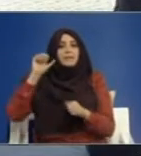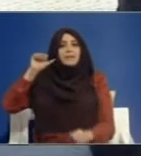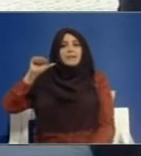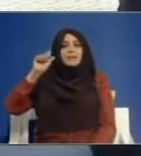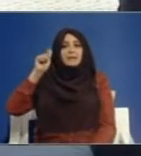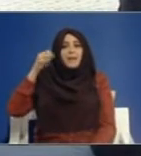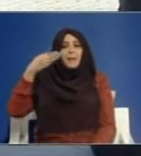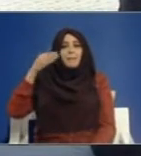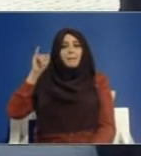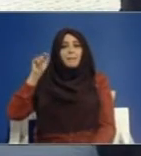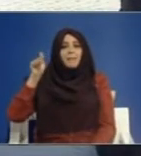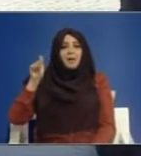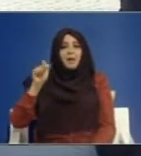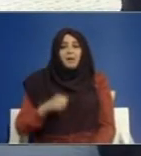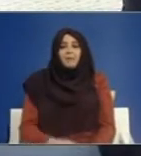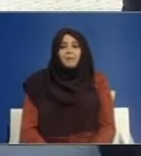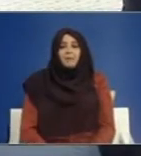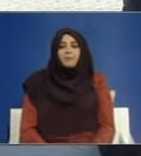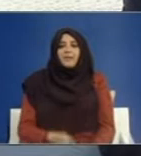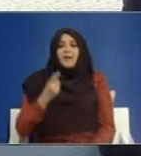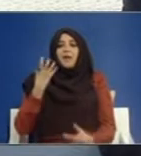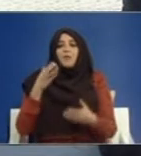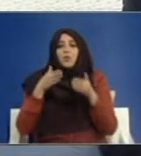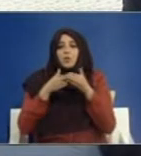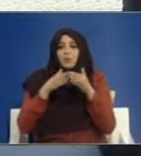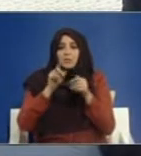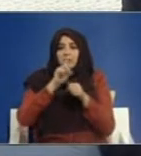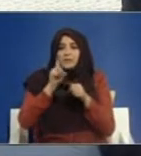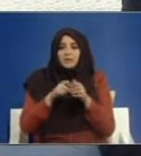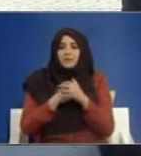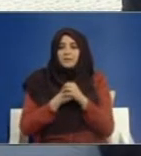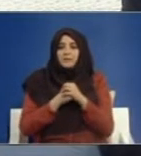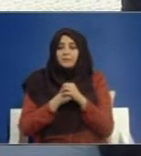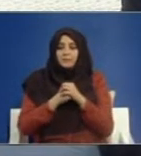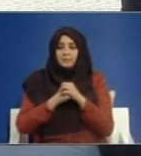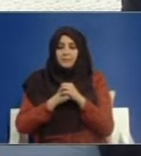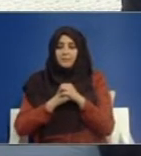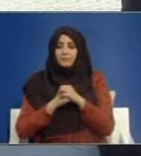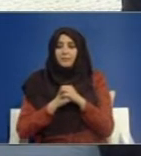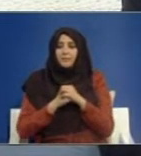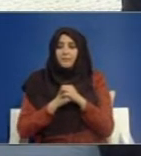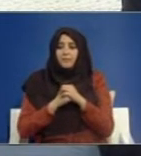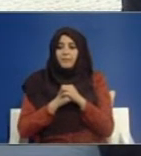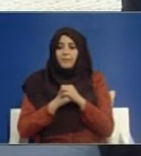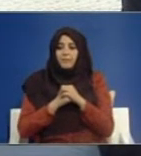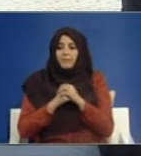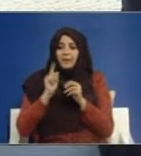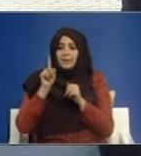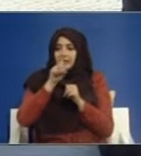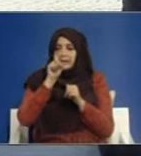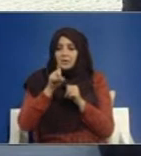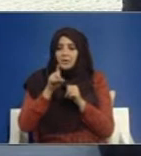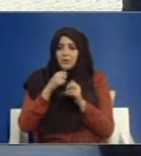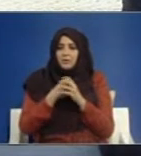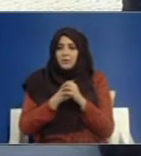تفضلي. أستاذ حبيت نسأل. وهو السؤال ما هو؟ سؤالي أن عندي